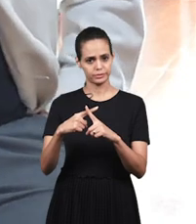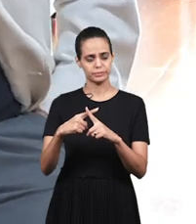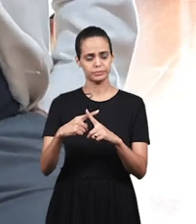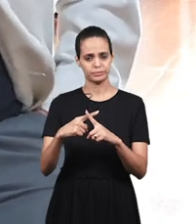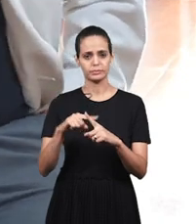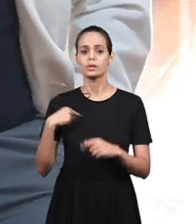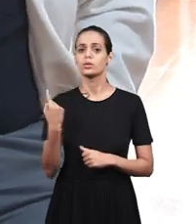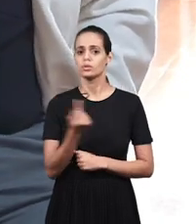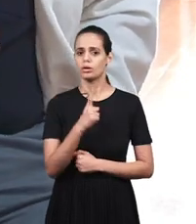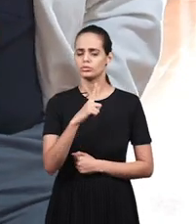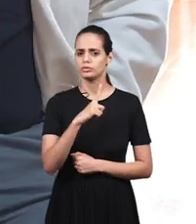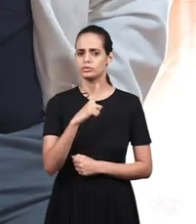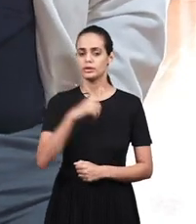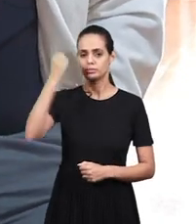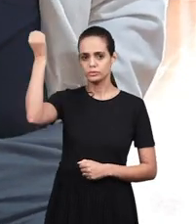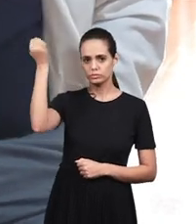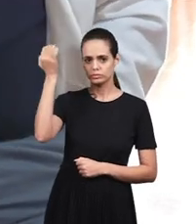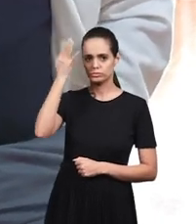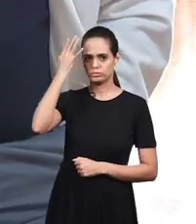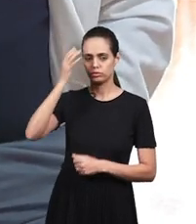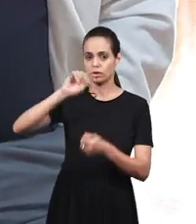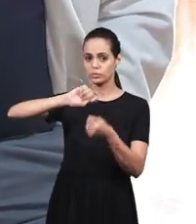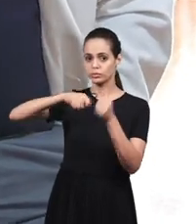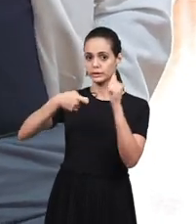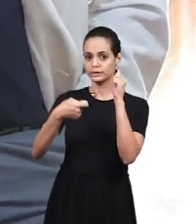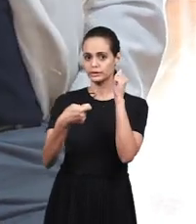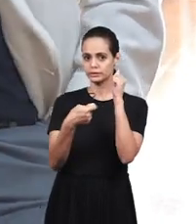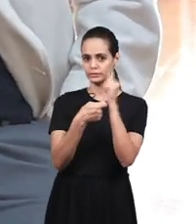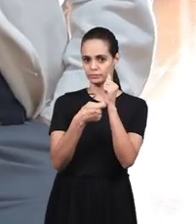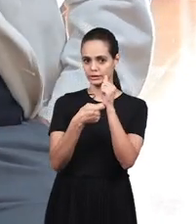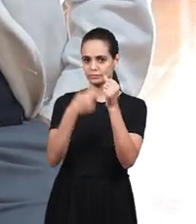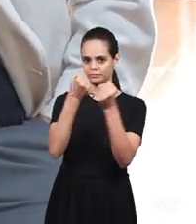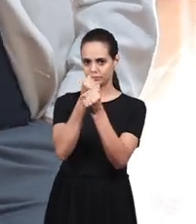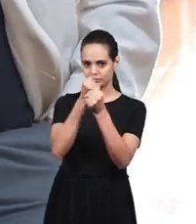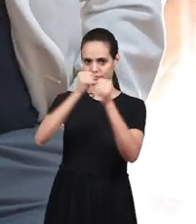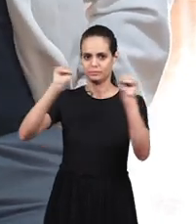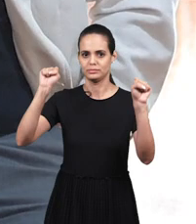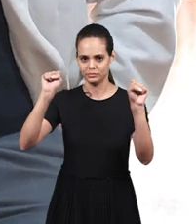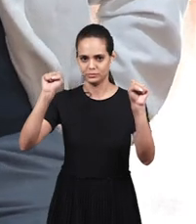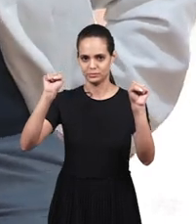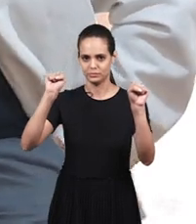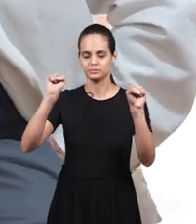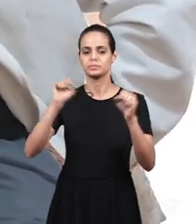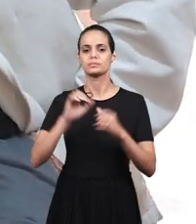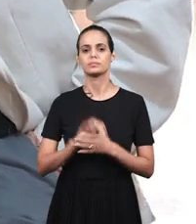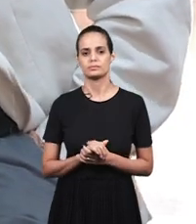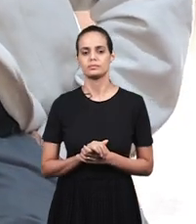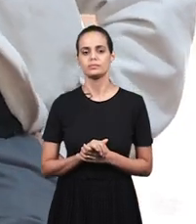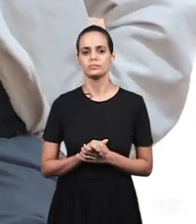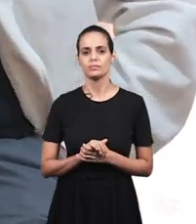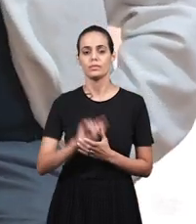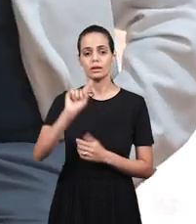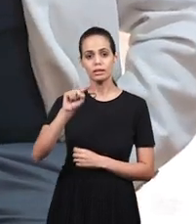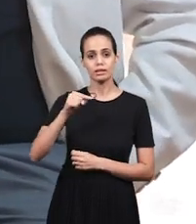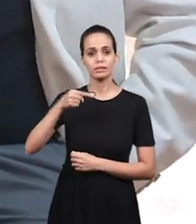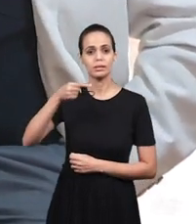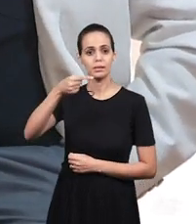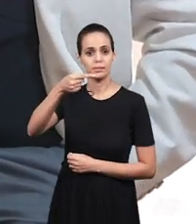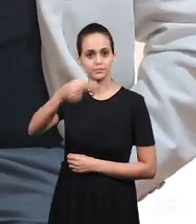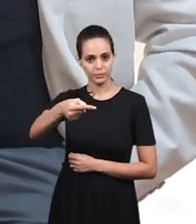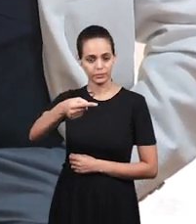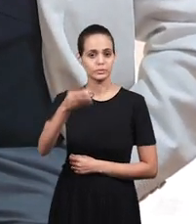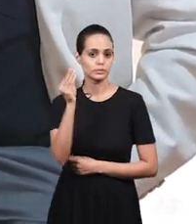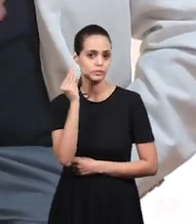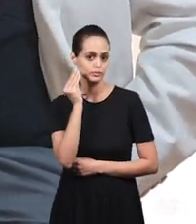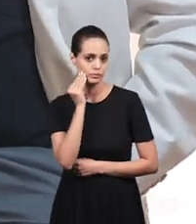у нас в церкви, да, как откровение было о загадке Самсона. И загадка Самсона,